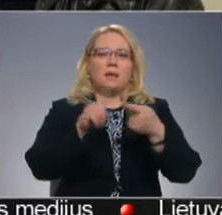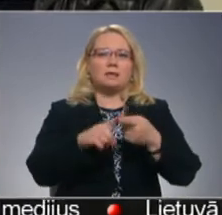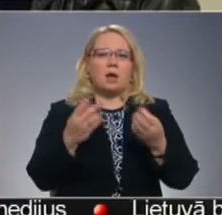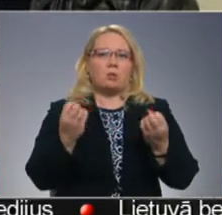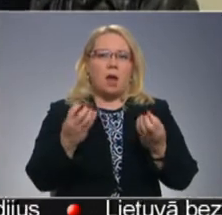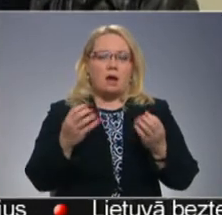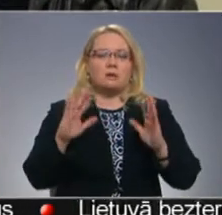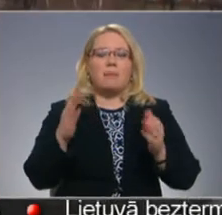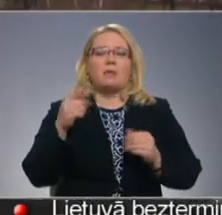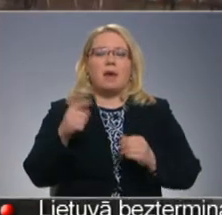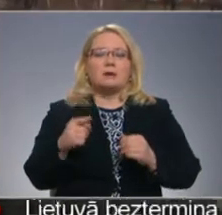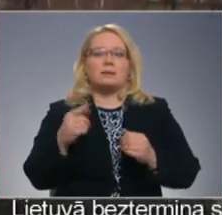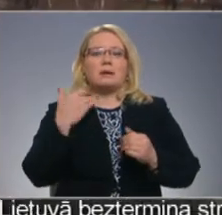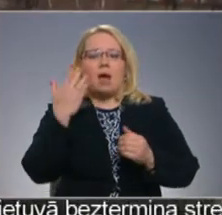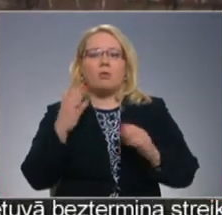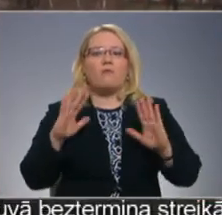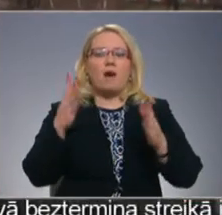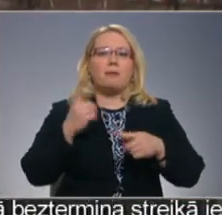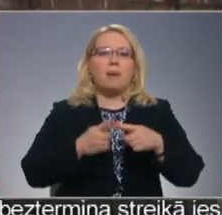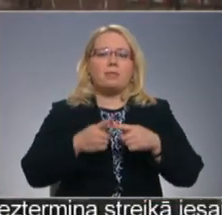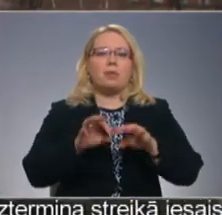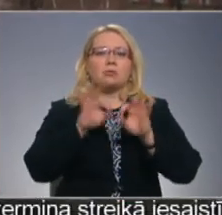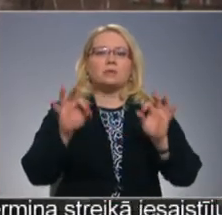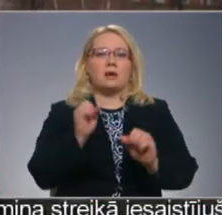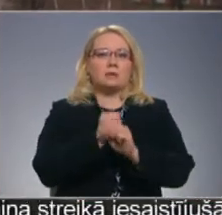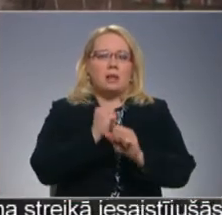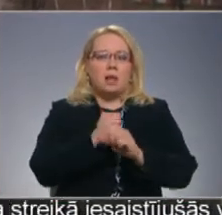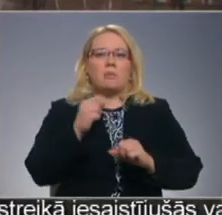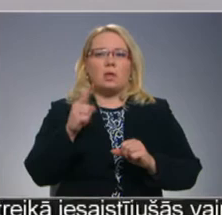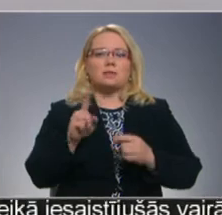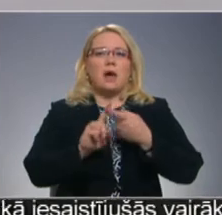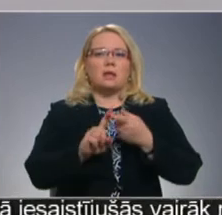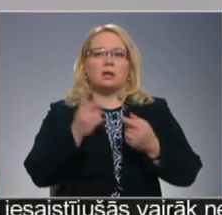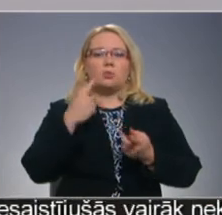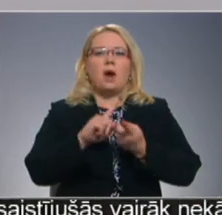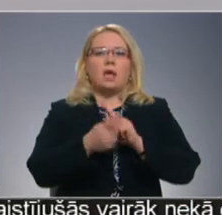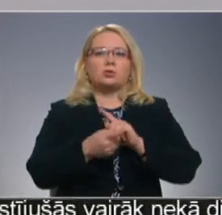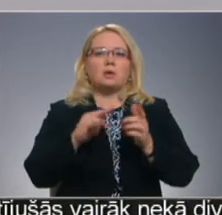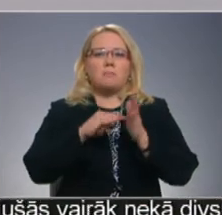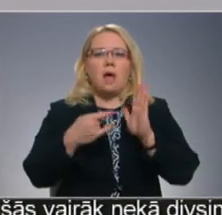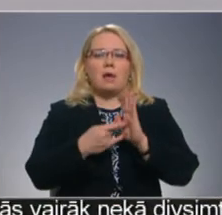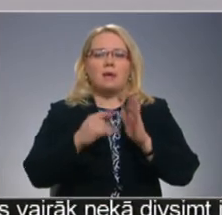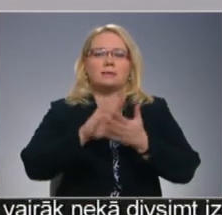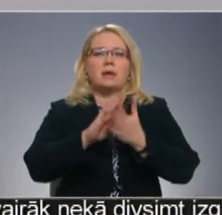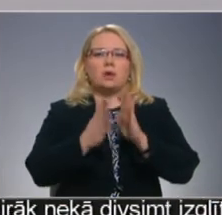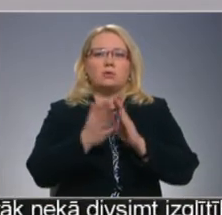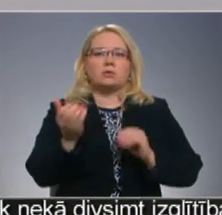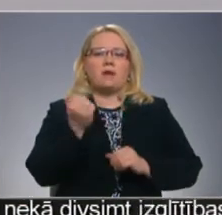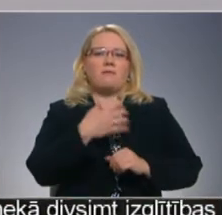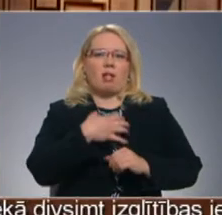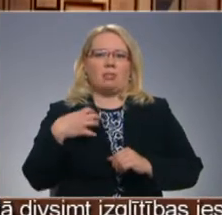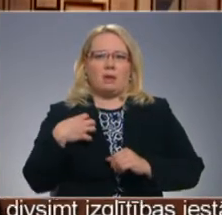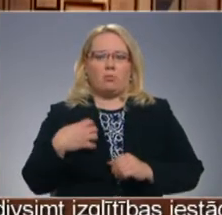gāzi. Savukārt tas, kad un vai metalurgs atsāks darbu, pēc viņa teikta atkarīgs no restruktūrizācijas plāna saskaņošanas ar